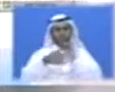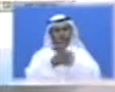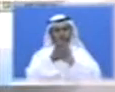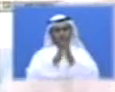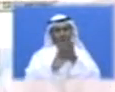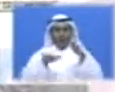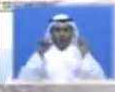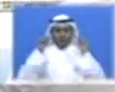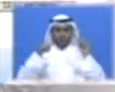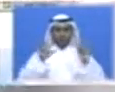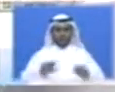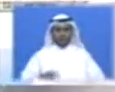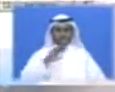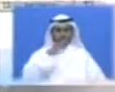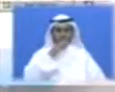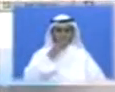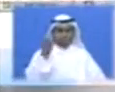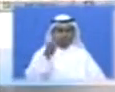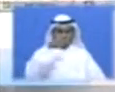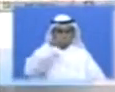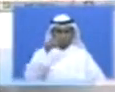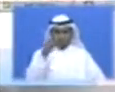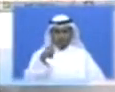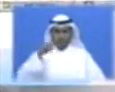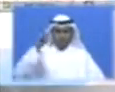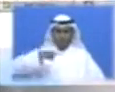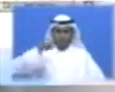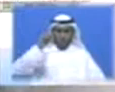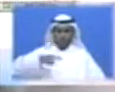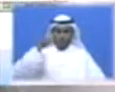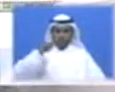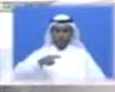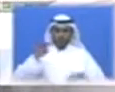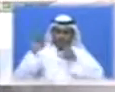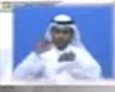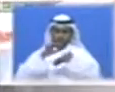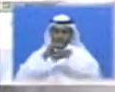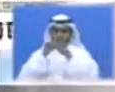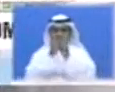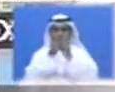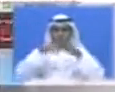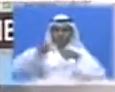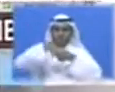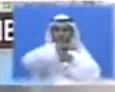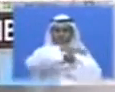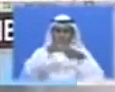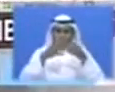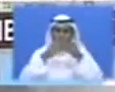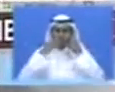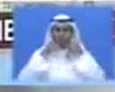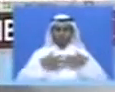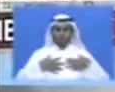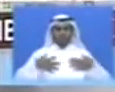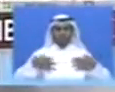واليوم ختام هذه الدوره لا الحمد 28 يوم قدرنا نتلاقى مع الجماهير ونحاول قد ما نقدر نسعدهم